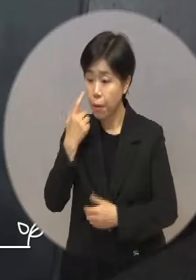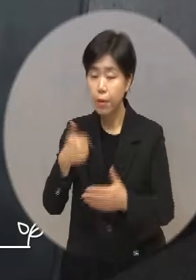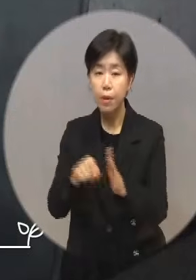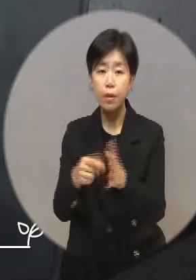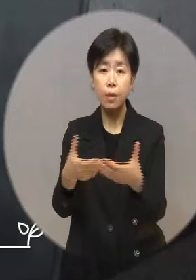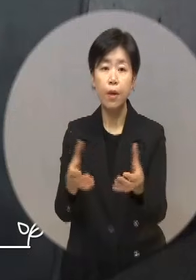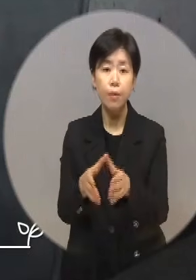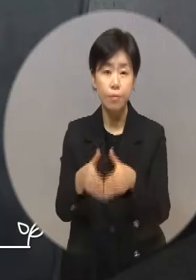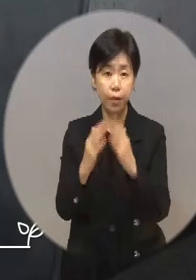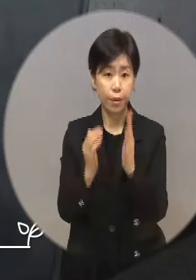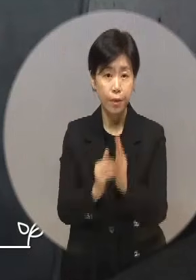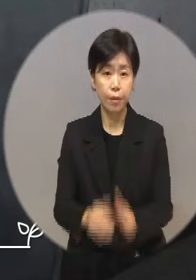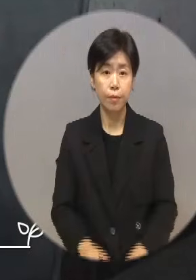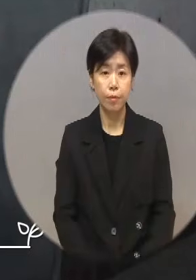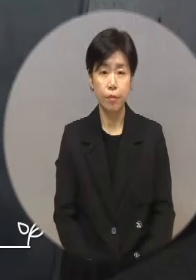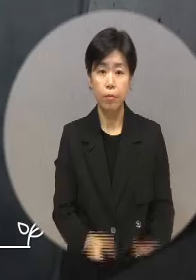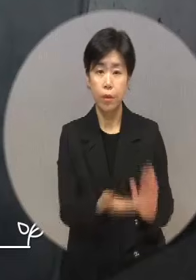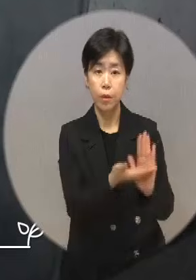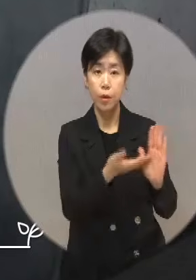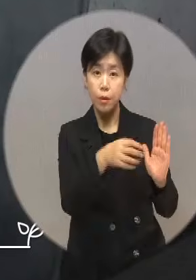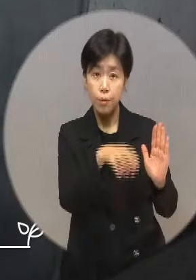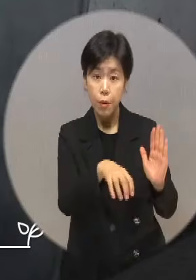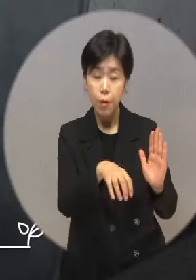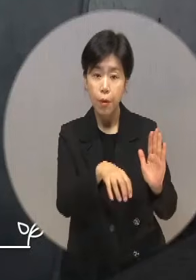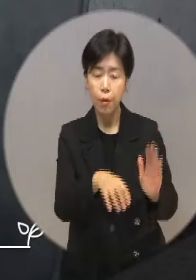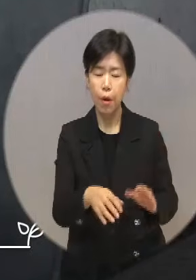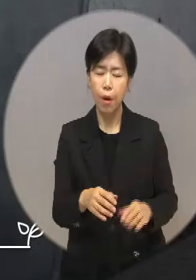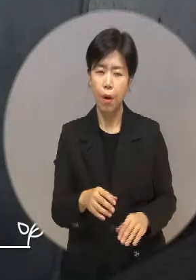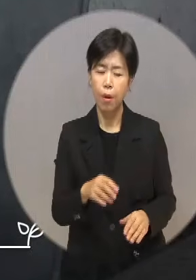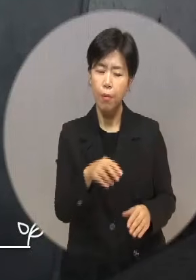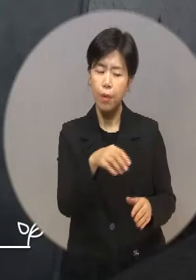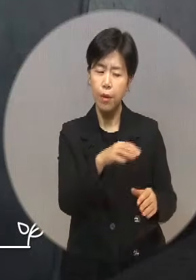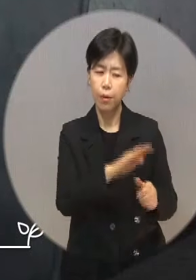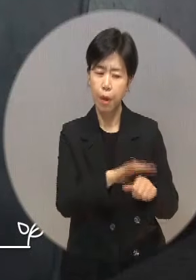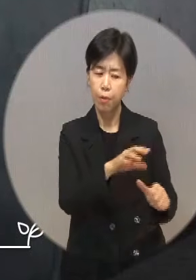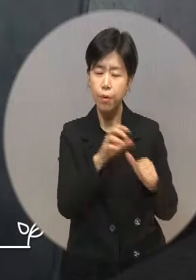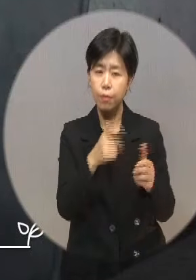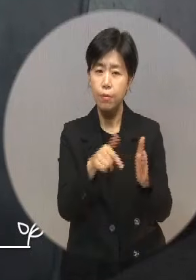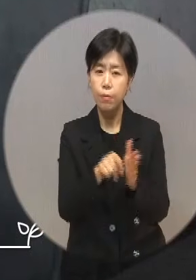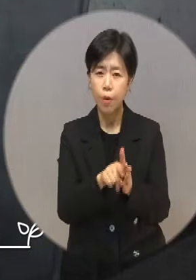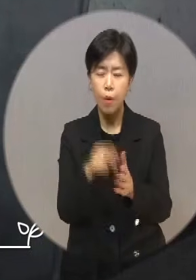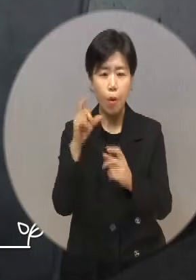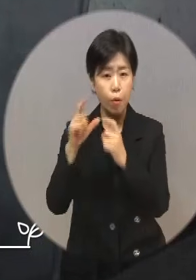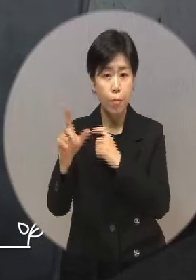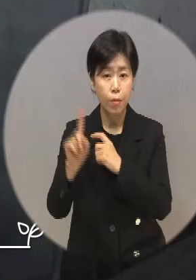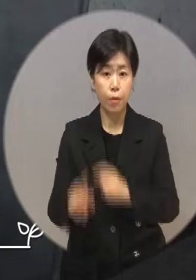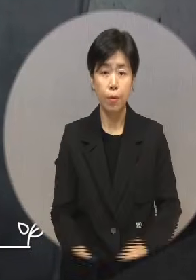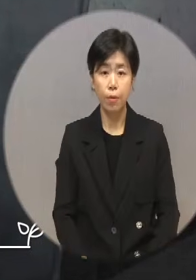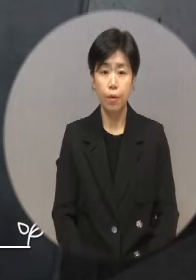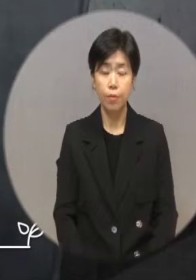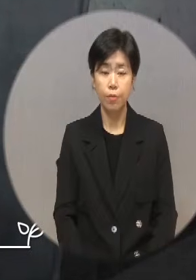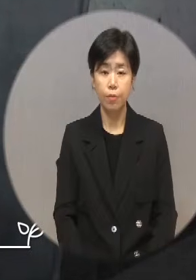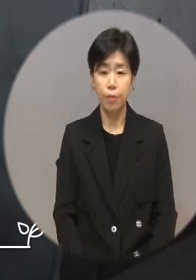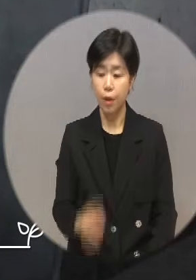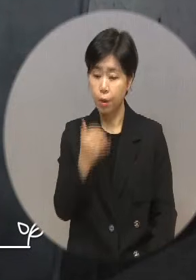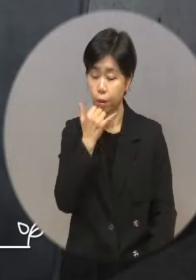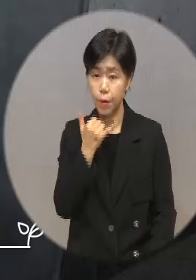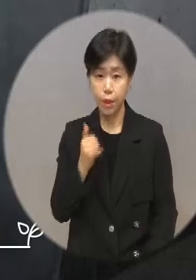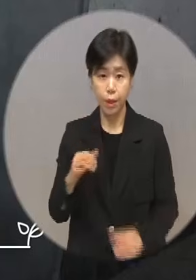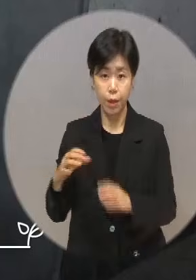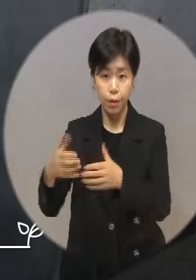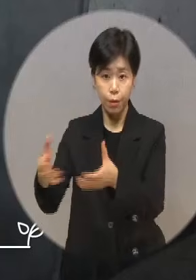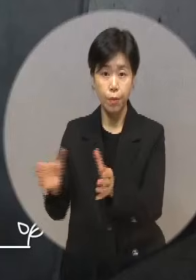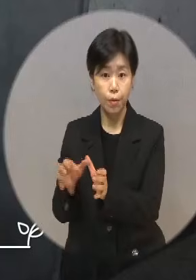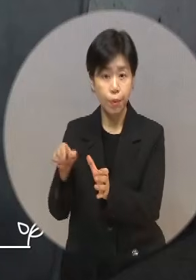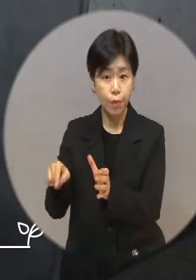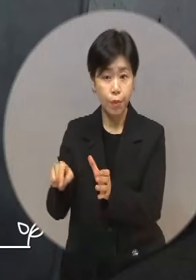DMZ의 평화적 이용에 있어서 그 통일부가 제일 고민했던 거를 몇 개 말씀드리면 그 동서독은